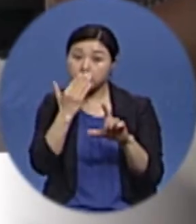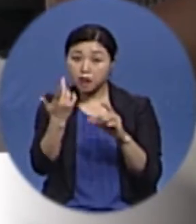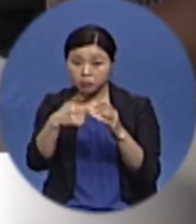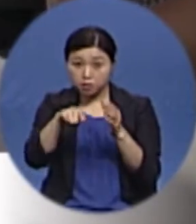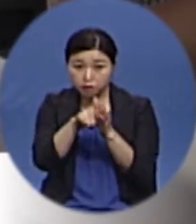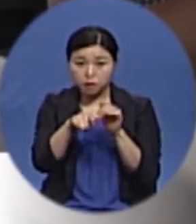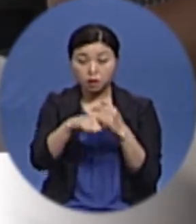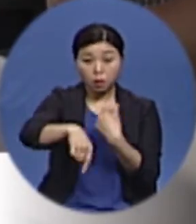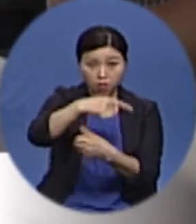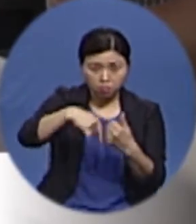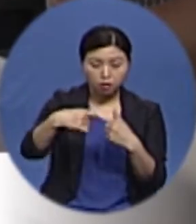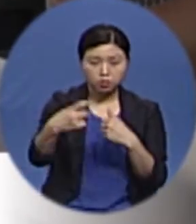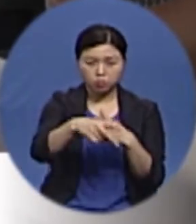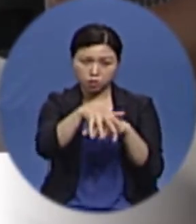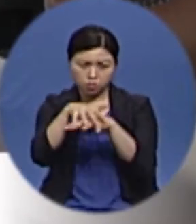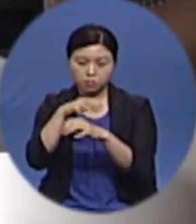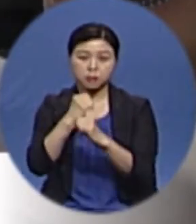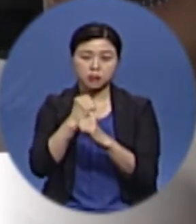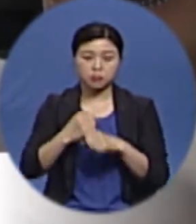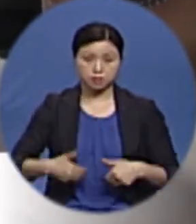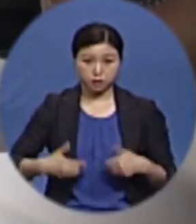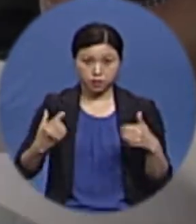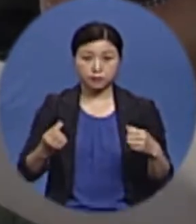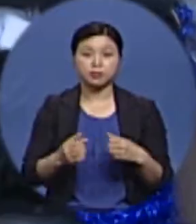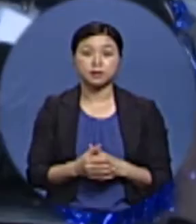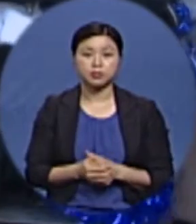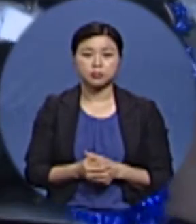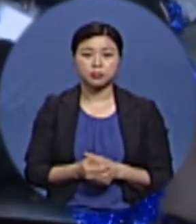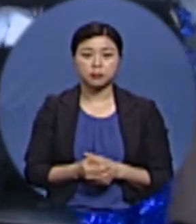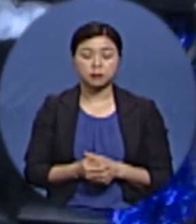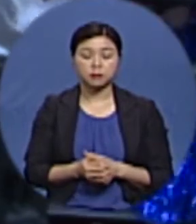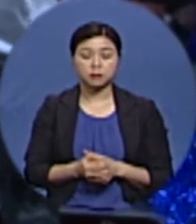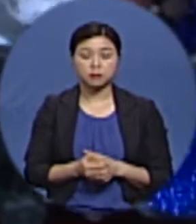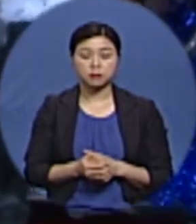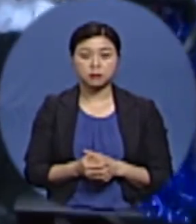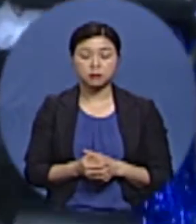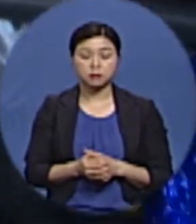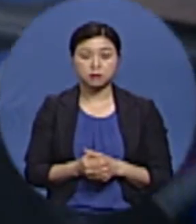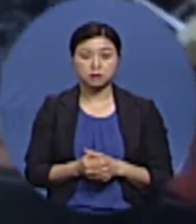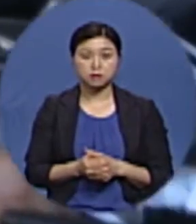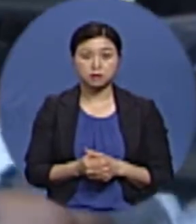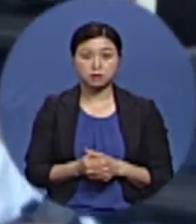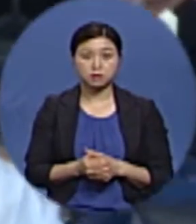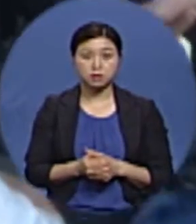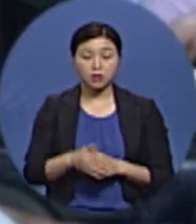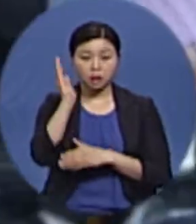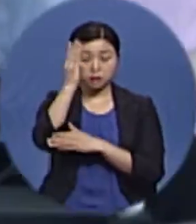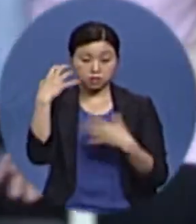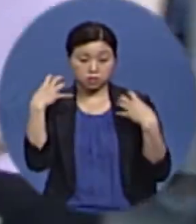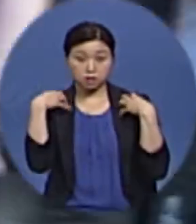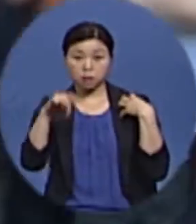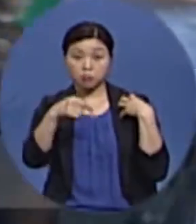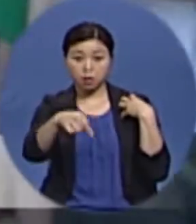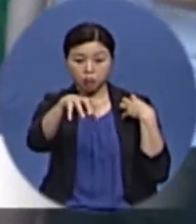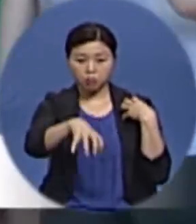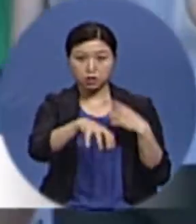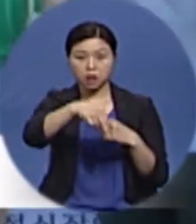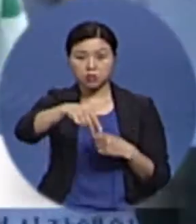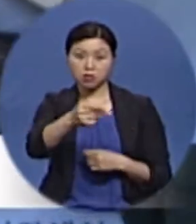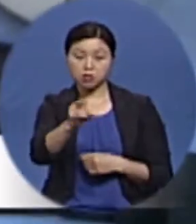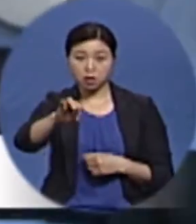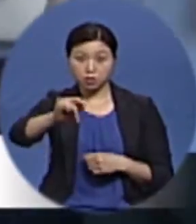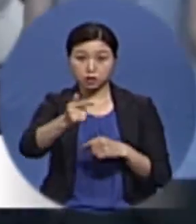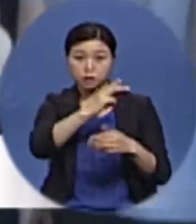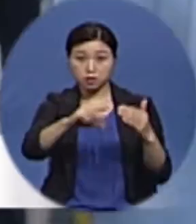그러한 환경, 인프라를 구축해야 합니다. 이후 시청 앞에서 서대문역에 위치한